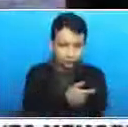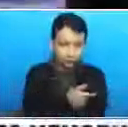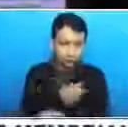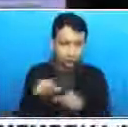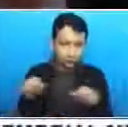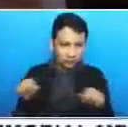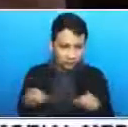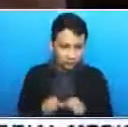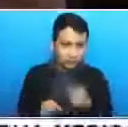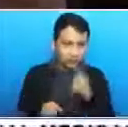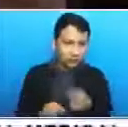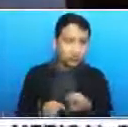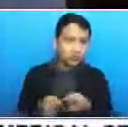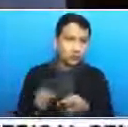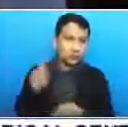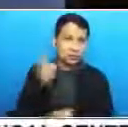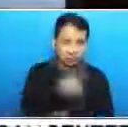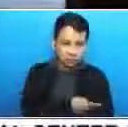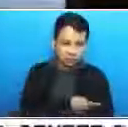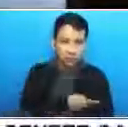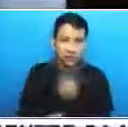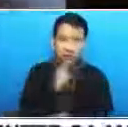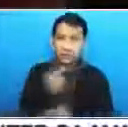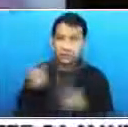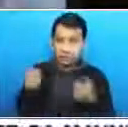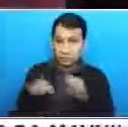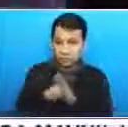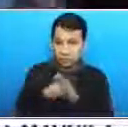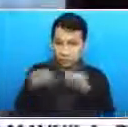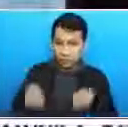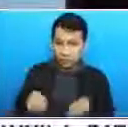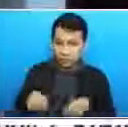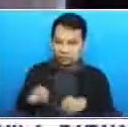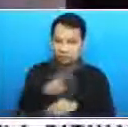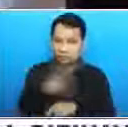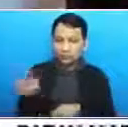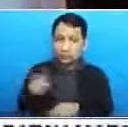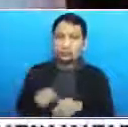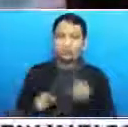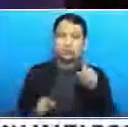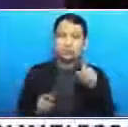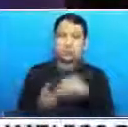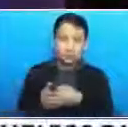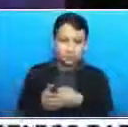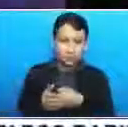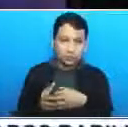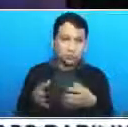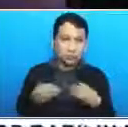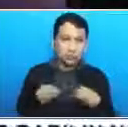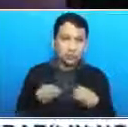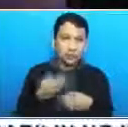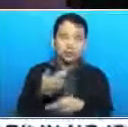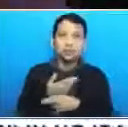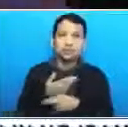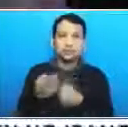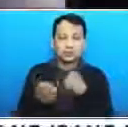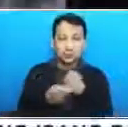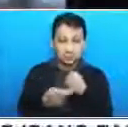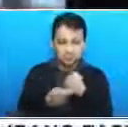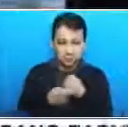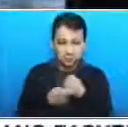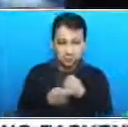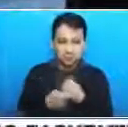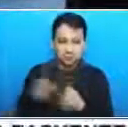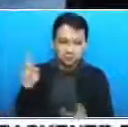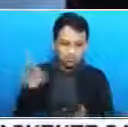Mabawas ang anxiety at stress level ng mga tao dahil sa pandemya. Pero para mabawasan ang labis na pag-alala ng mga tao, ayon